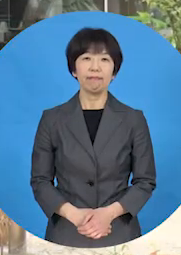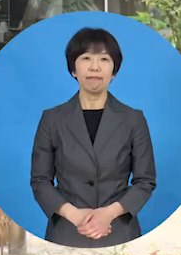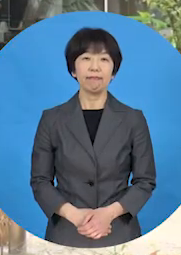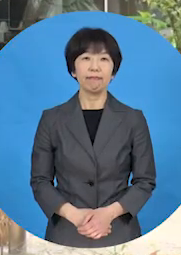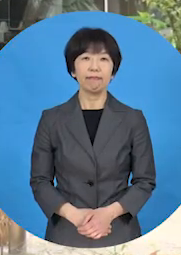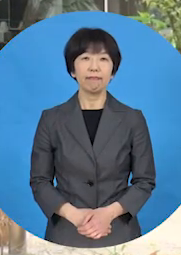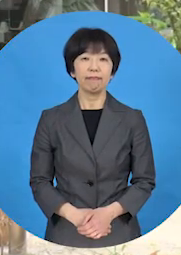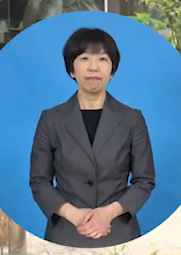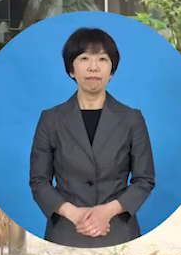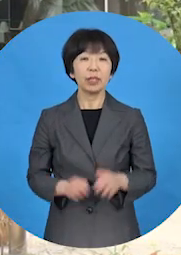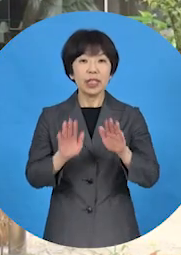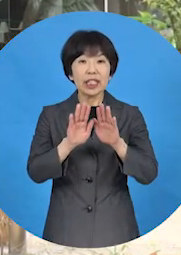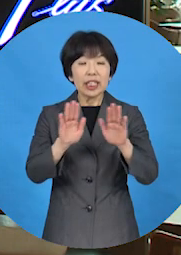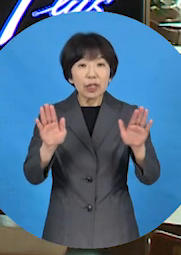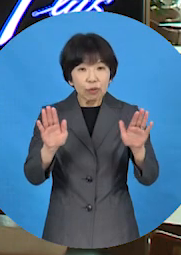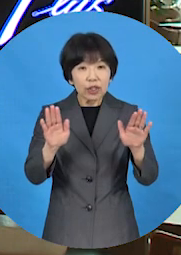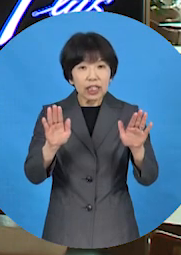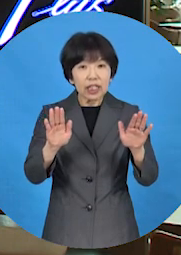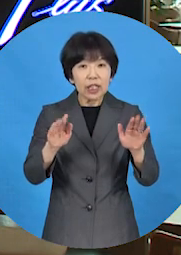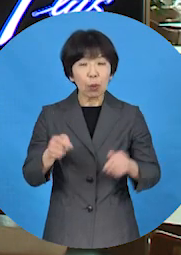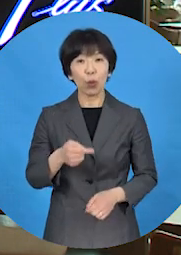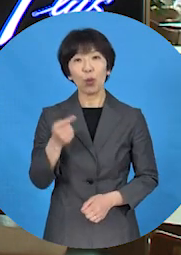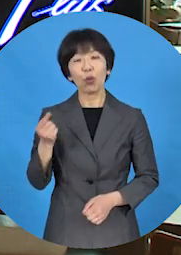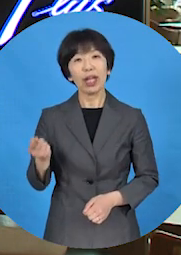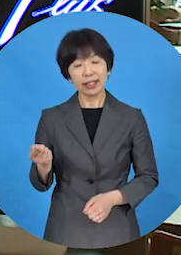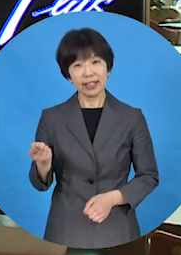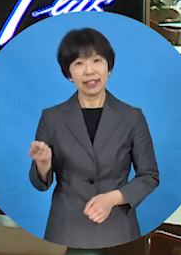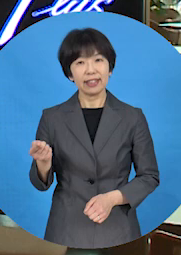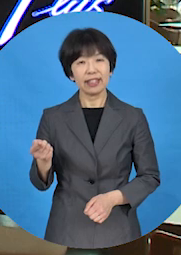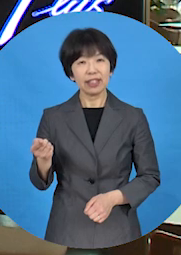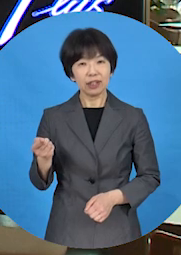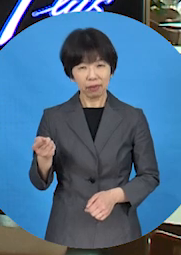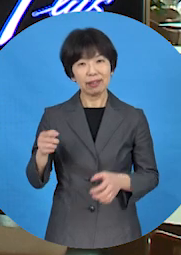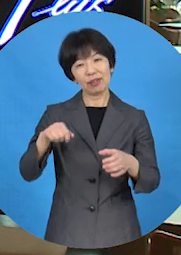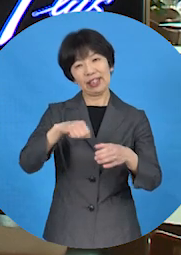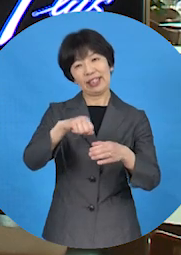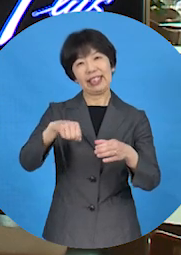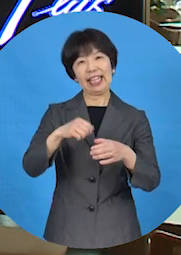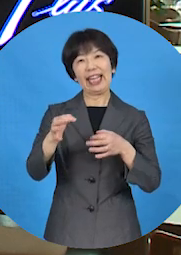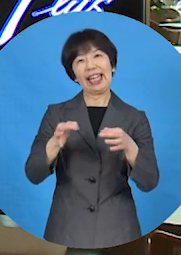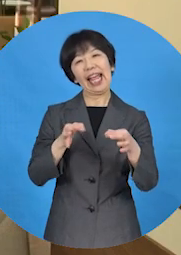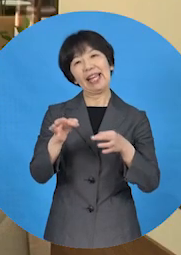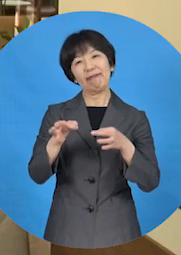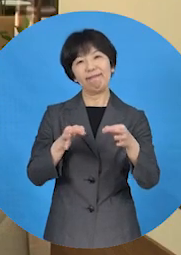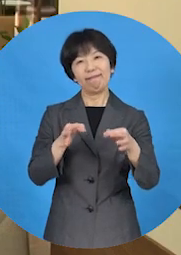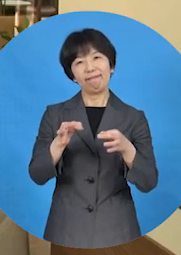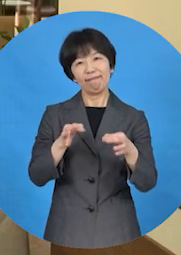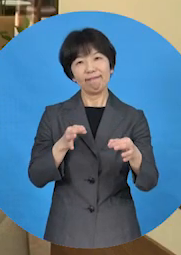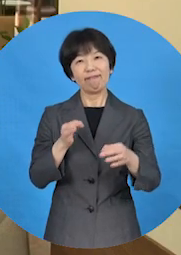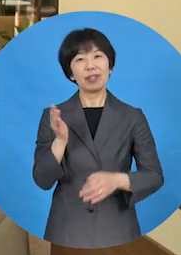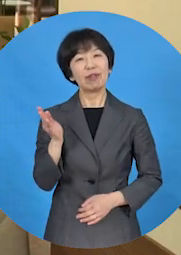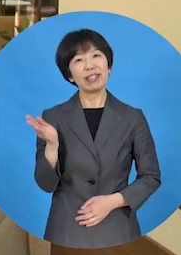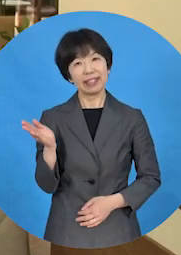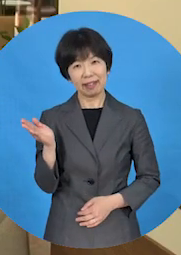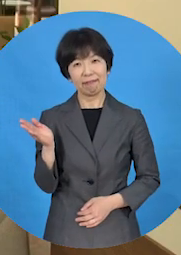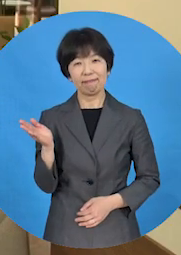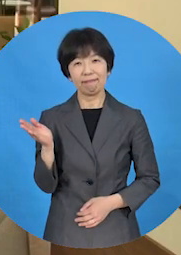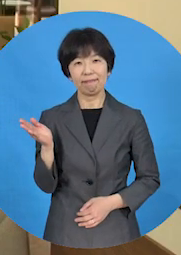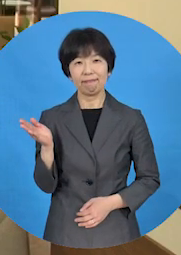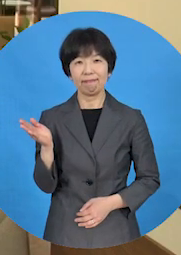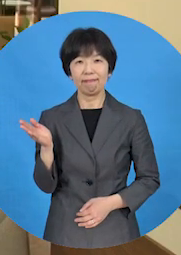1階の入り口横には図書館と公園利用者の憩いの場として カフェドクリエプラスがオープンし